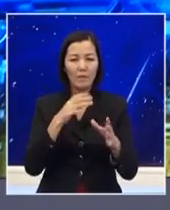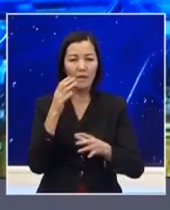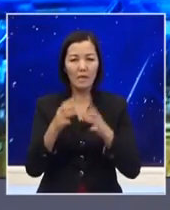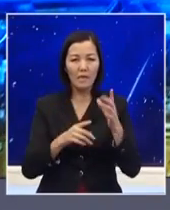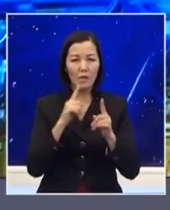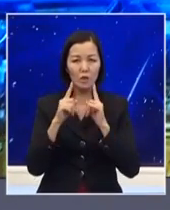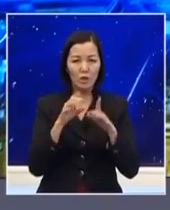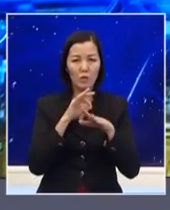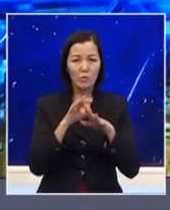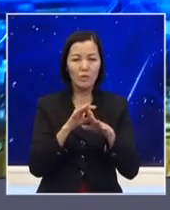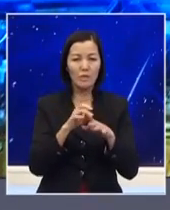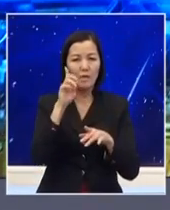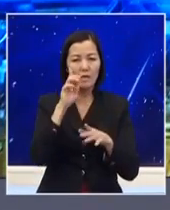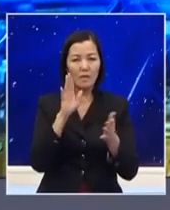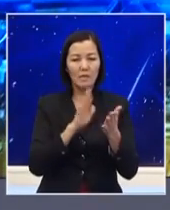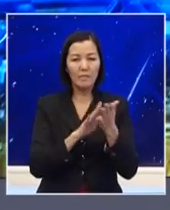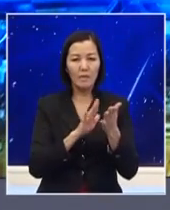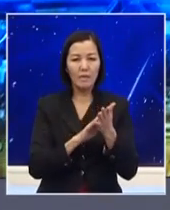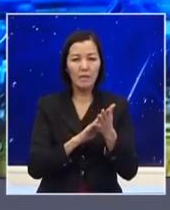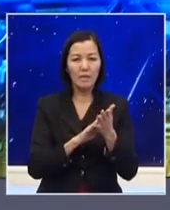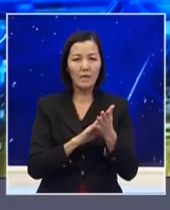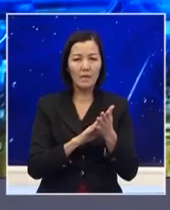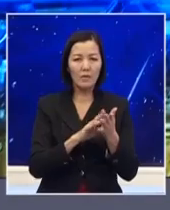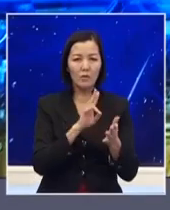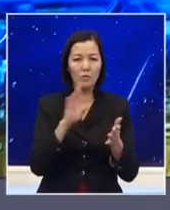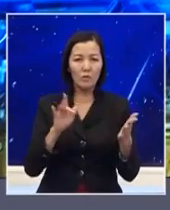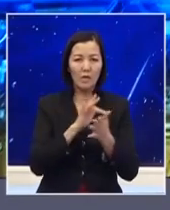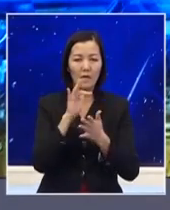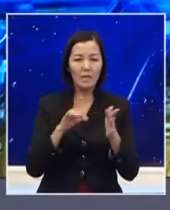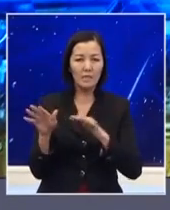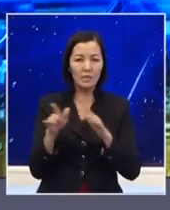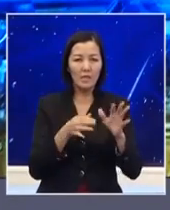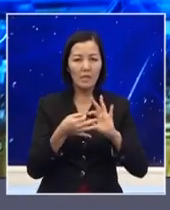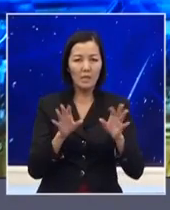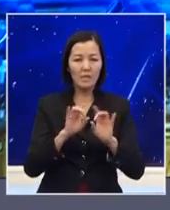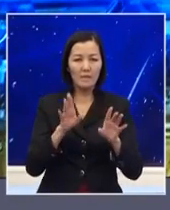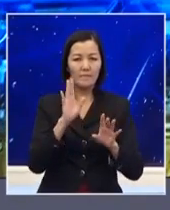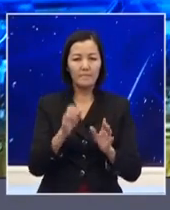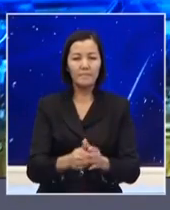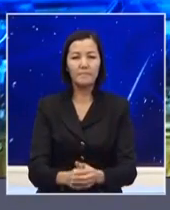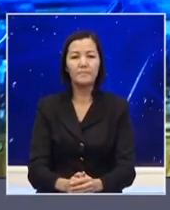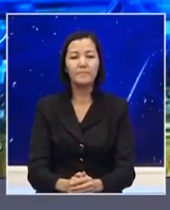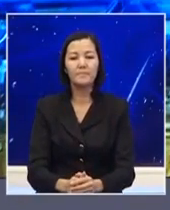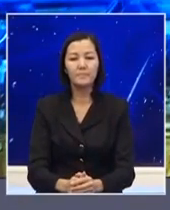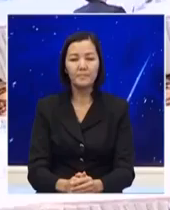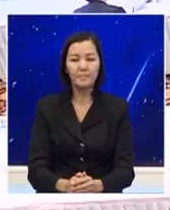өткізді. Мемлекеттік мерекеге орай ел астанасында өтіп жатқан шараларды астаналық тілшіміз баяндайды.